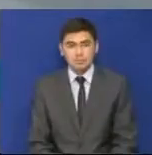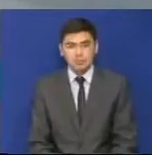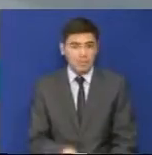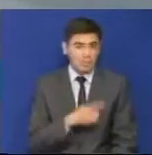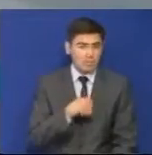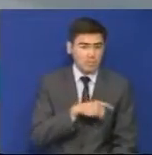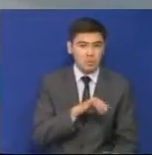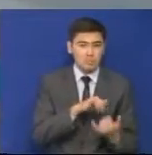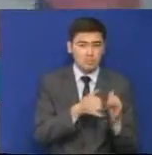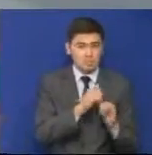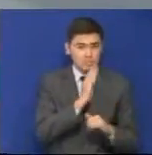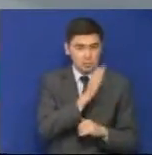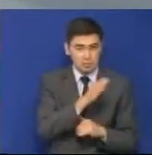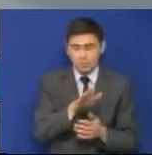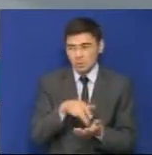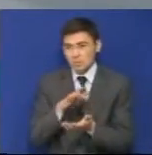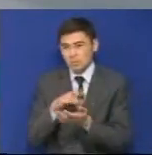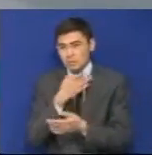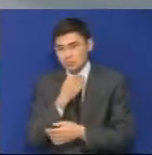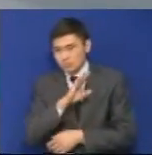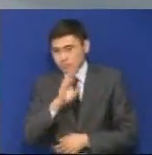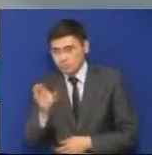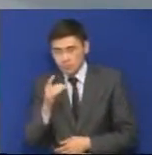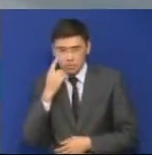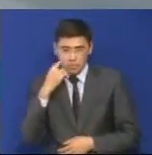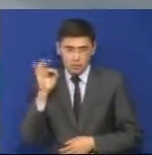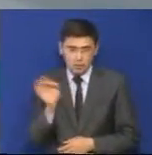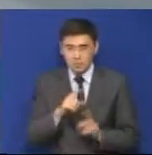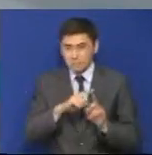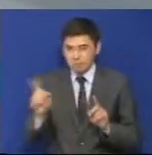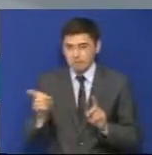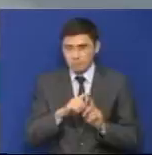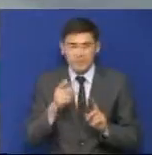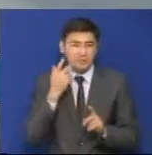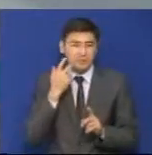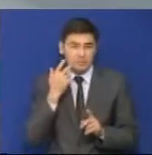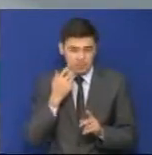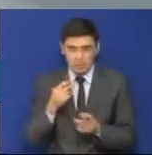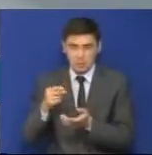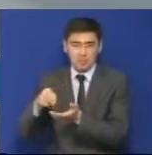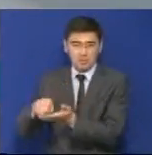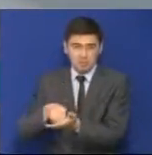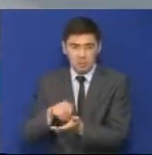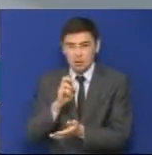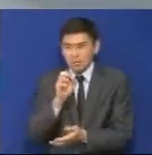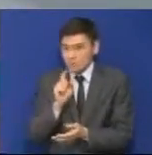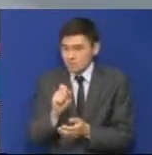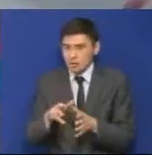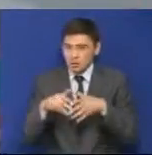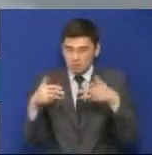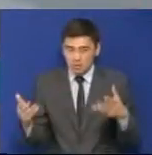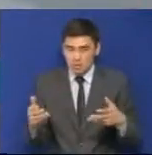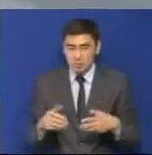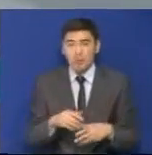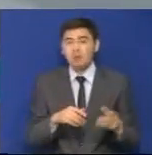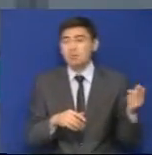Бізде Өскемен мен Семей қалаларына үнемі жүреміз. Жолаушылардың қауіпсіздігі үшін бекетті тіркеуден өтеміз. Базамыз үлкен. Жолдан келгеннен кейін